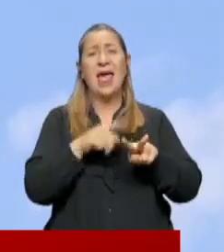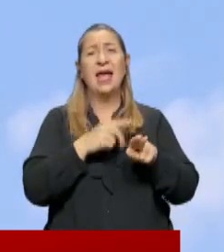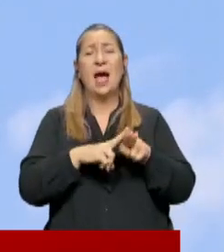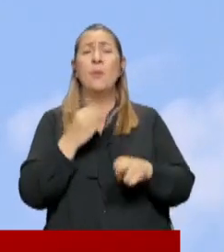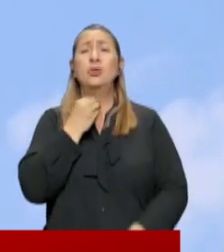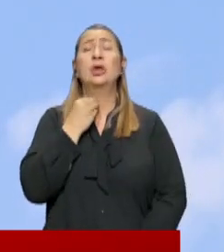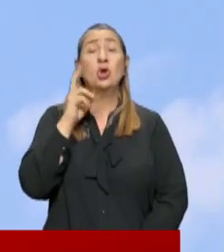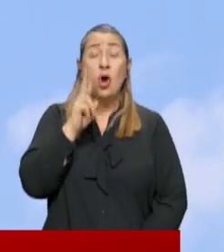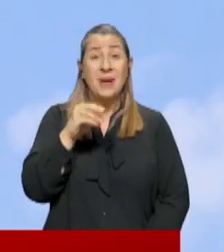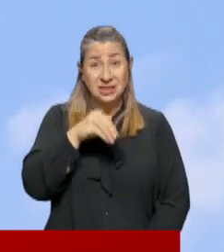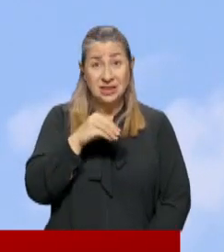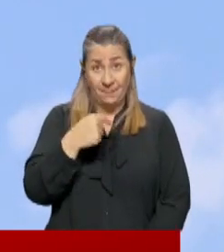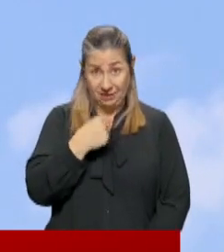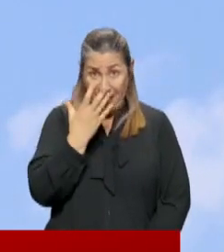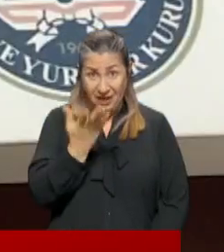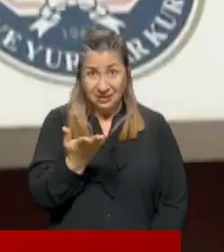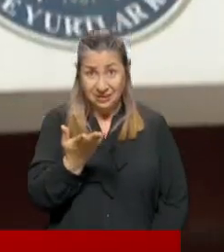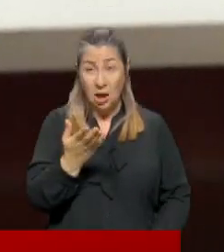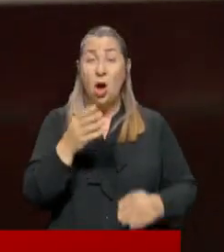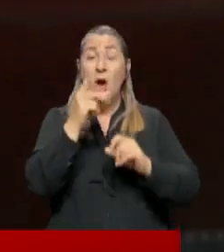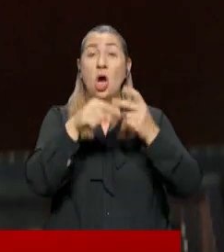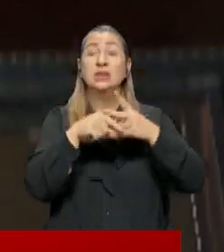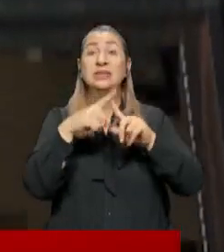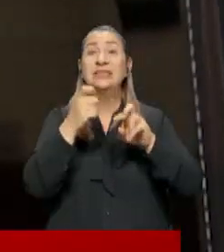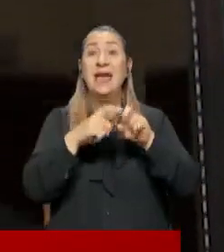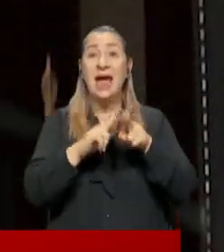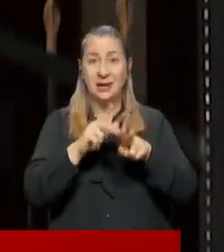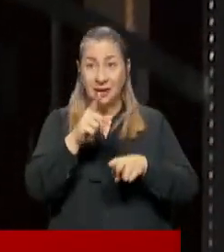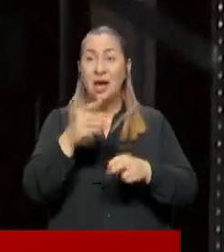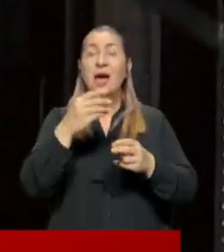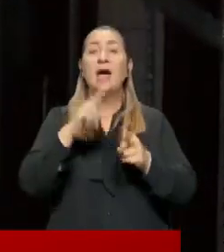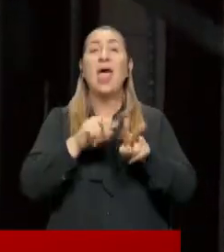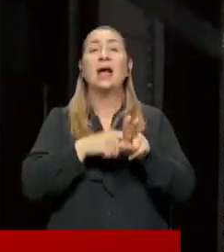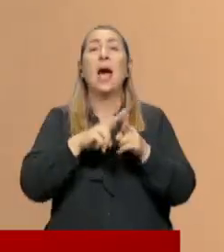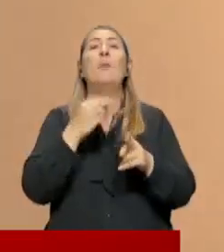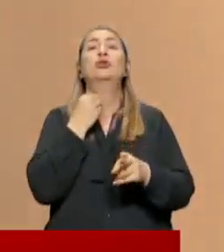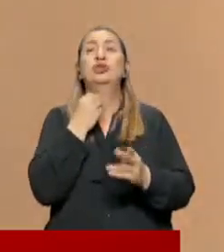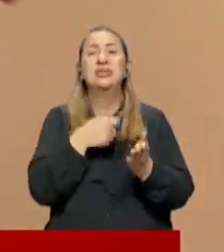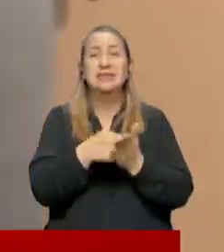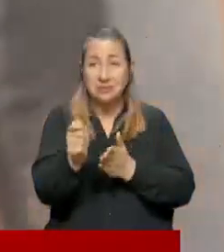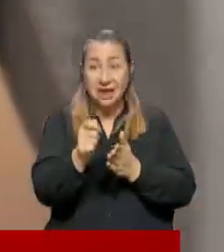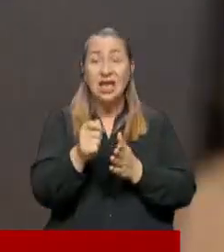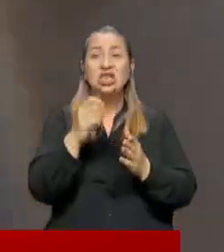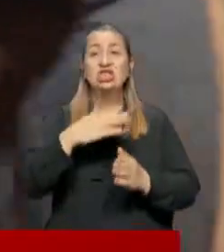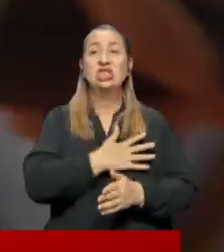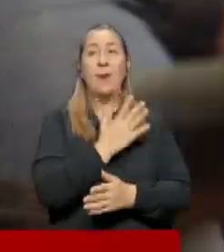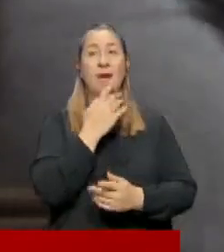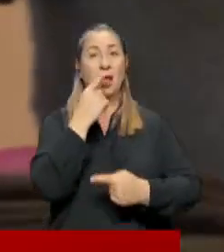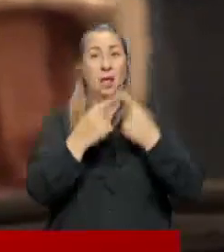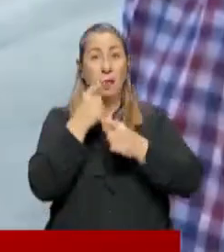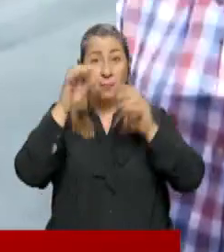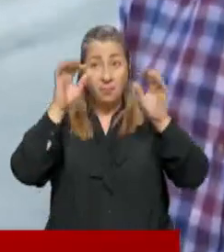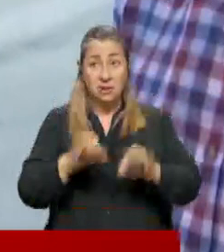KYK borcunu görmek için bizi mi bekledin Özfırat KYK kredi borçlarının faizlerinin silinmesini CHP gündeme